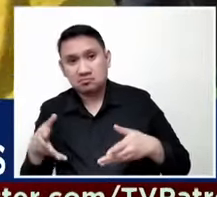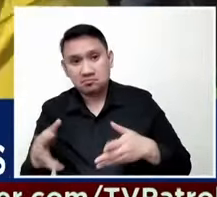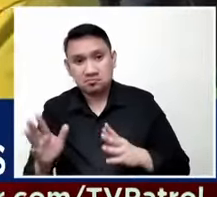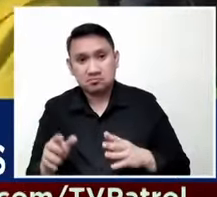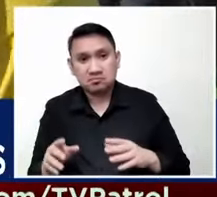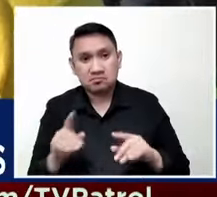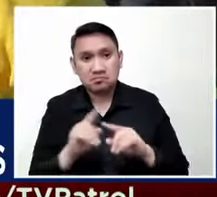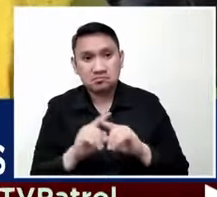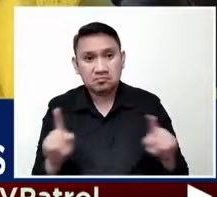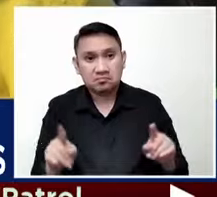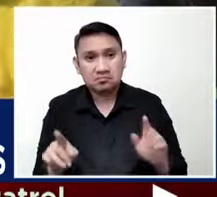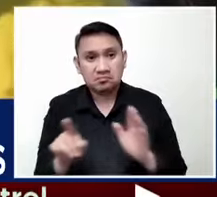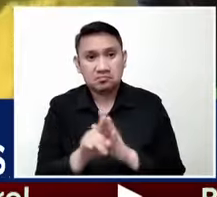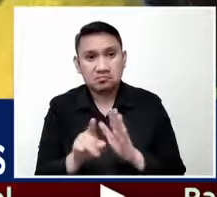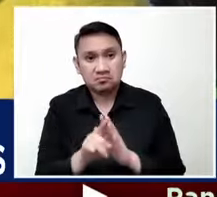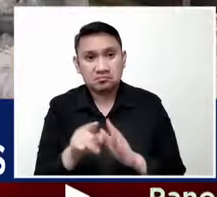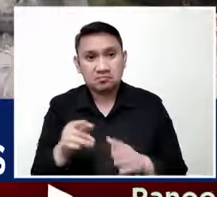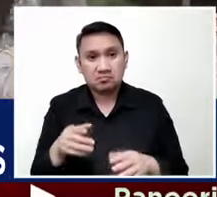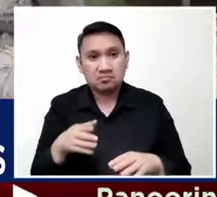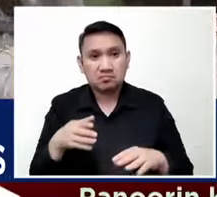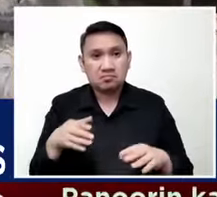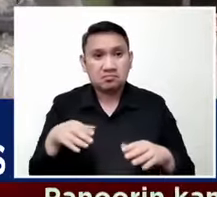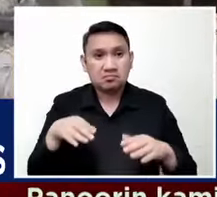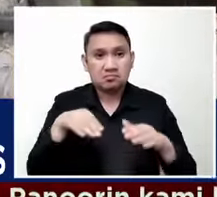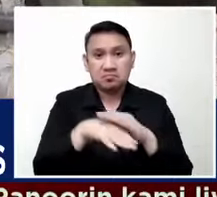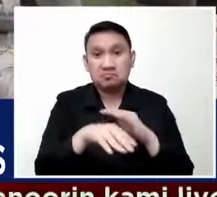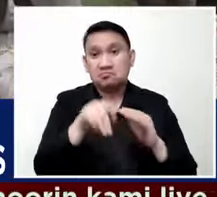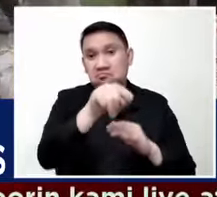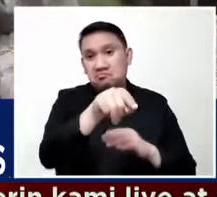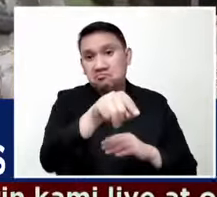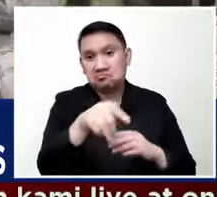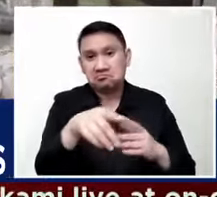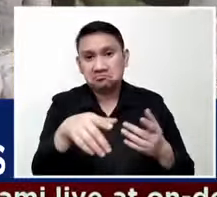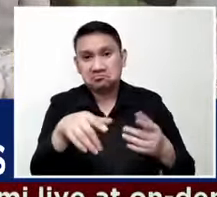talaga pinagbabawalan nila yung pagpasok dun sa lagoon.